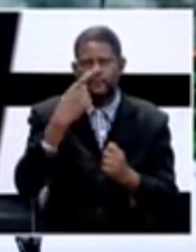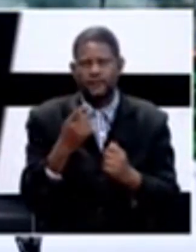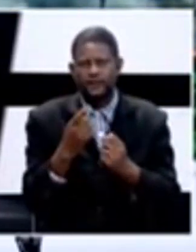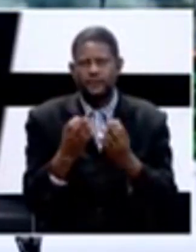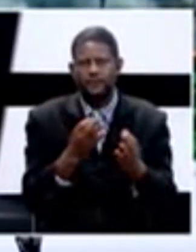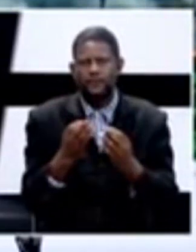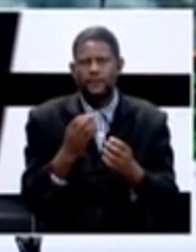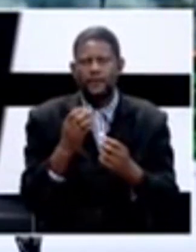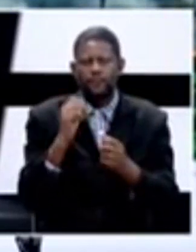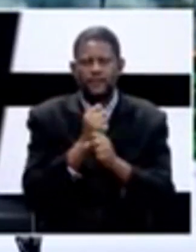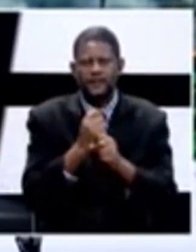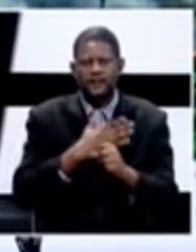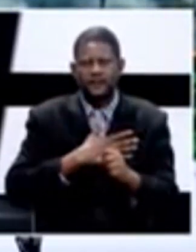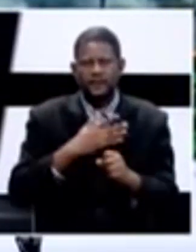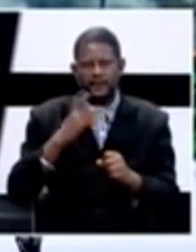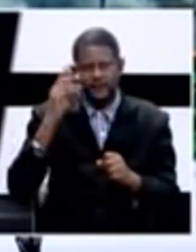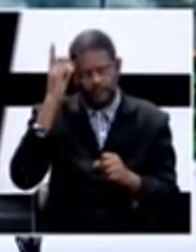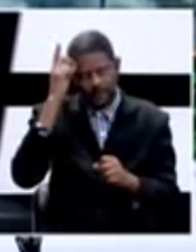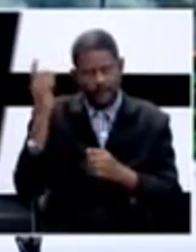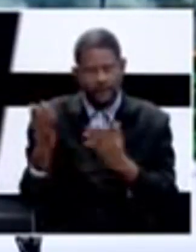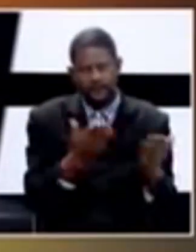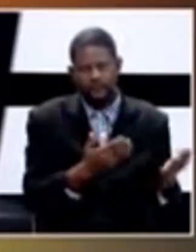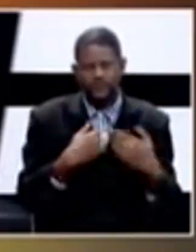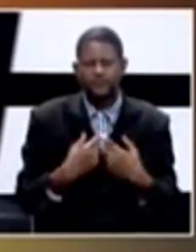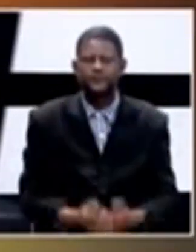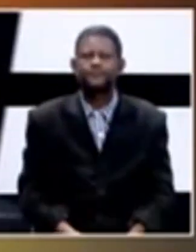ዋዲድ በሎም የማን ወልደ ገብርኤል ካቕርቦ እዩ